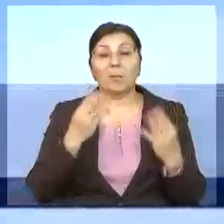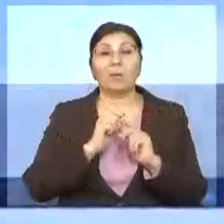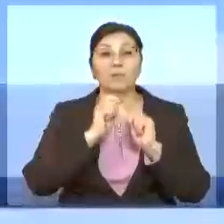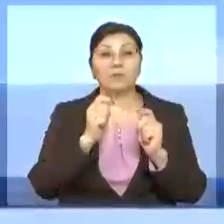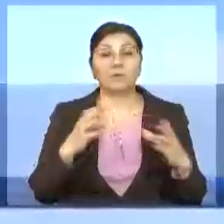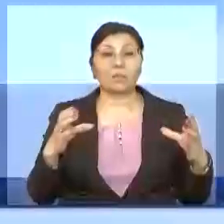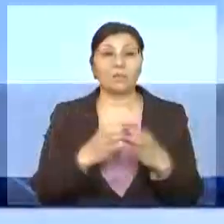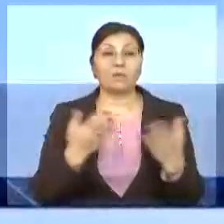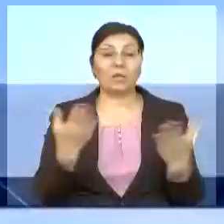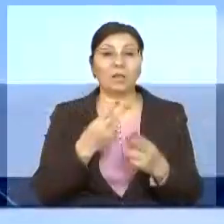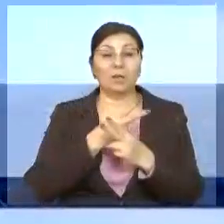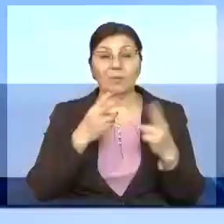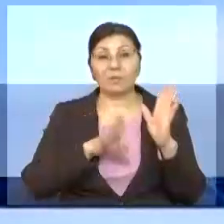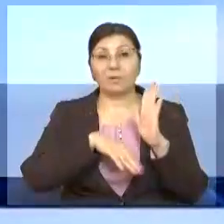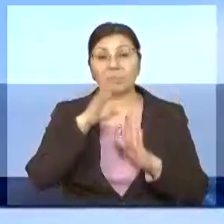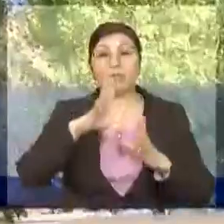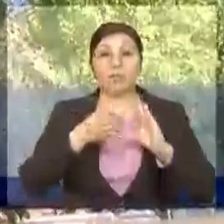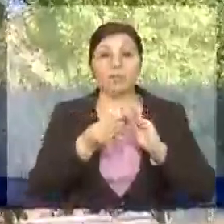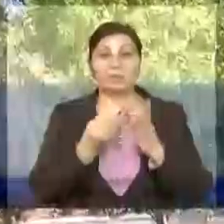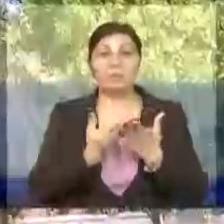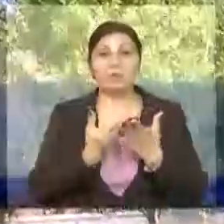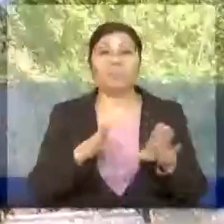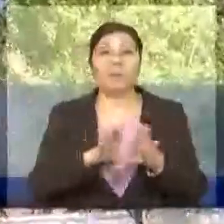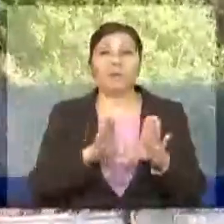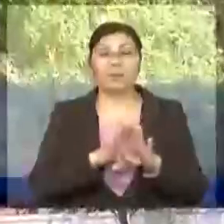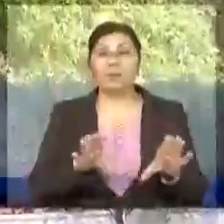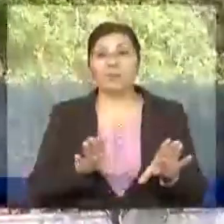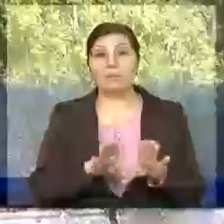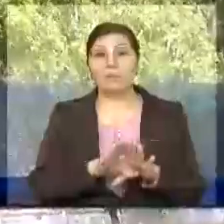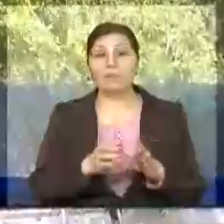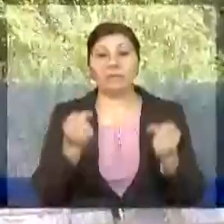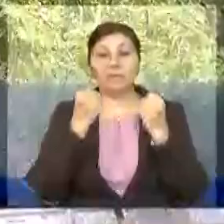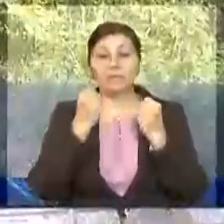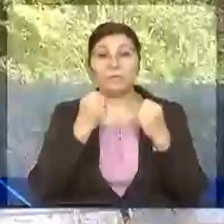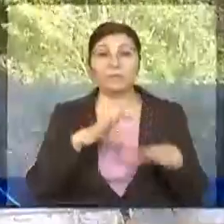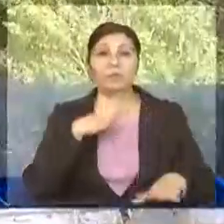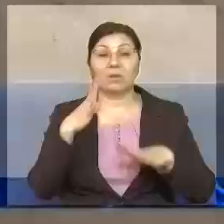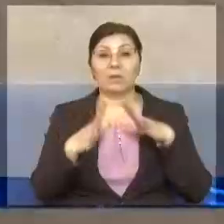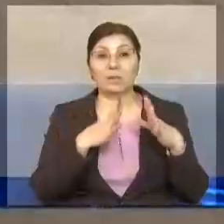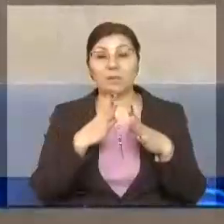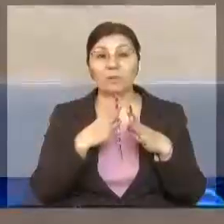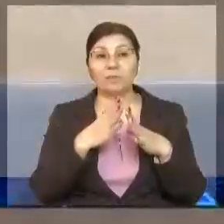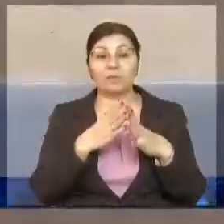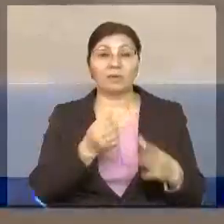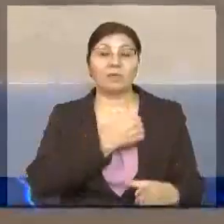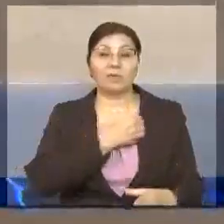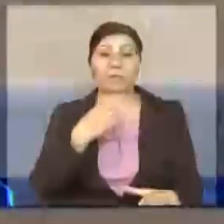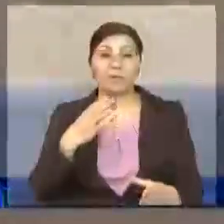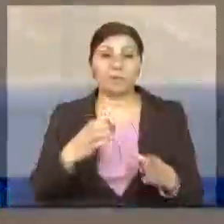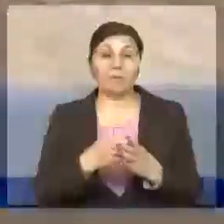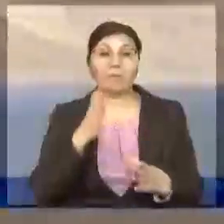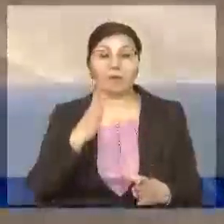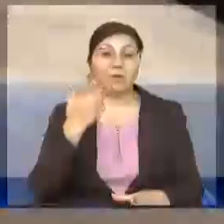команд, которые показали наилучшие результаты. Отметим также, что подобные военно-спортивные тренировки в войсковой части станут